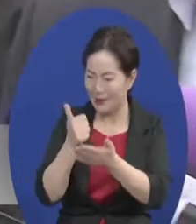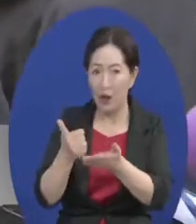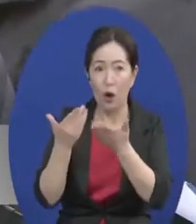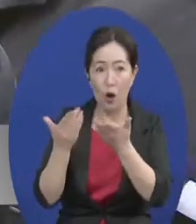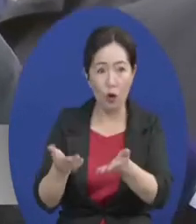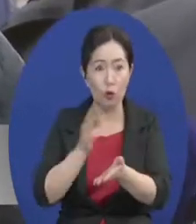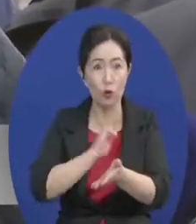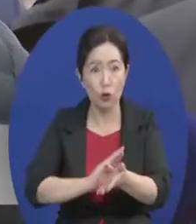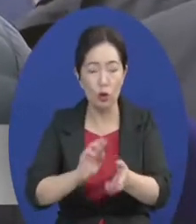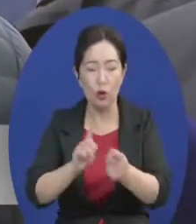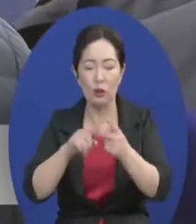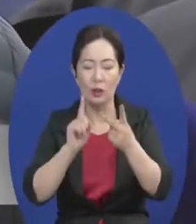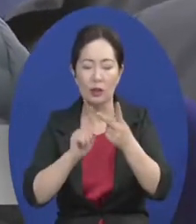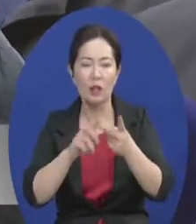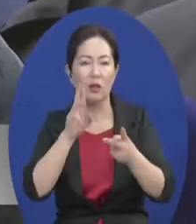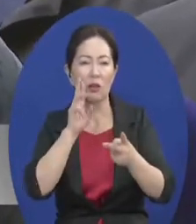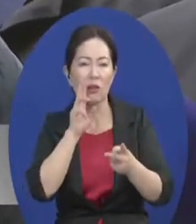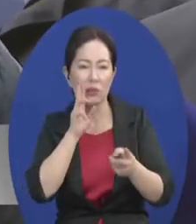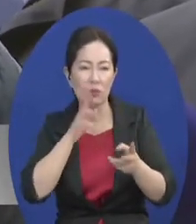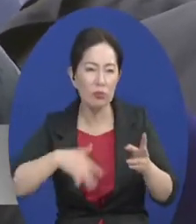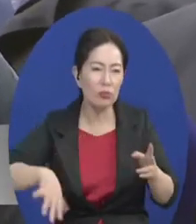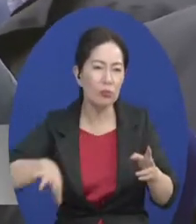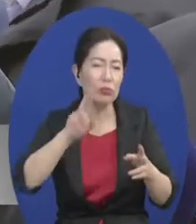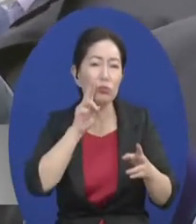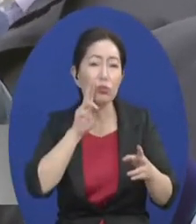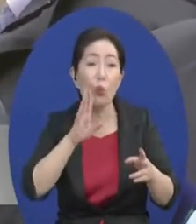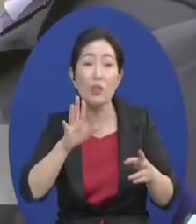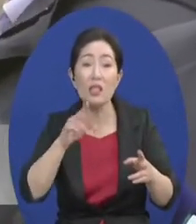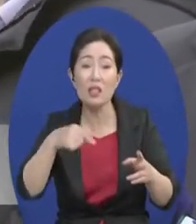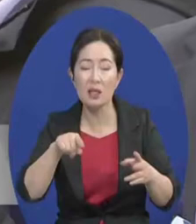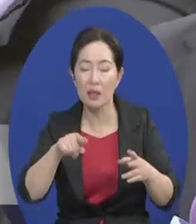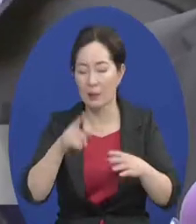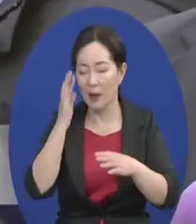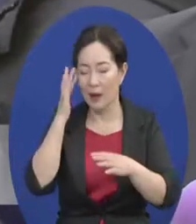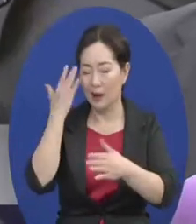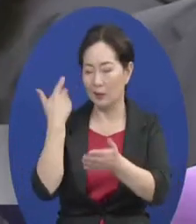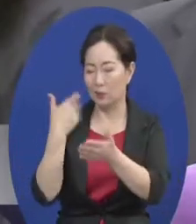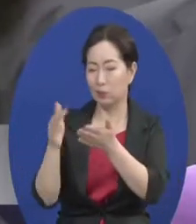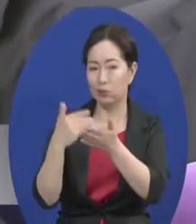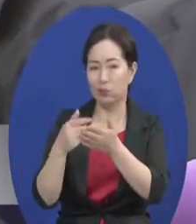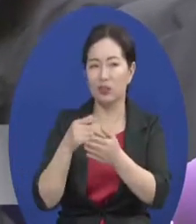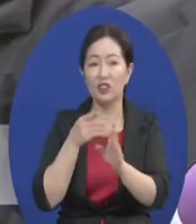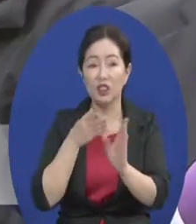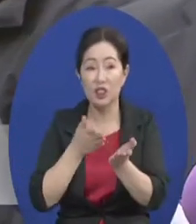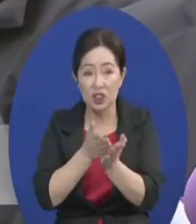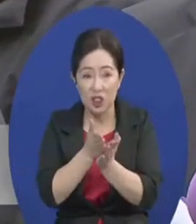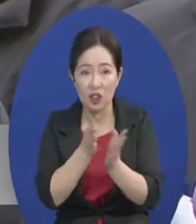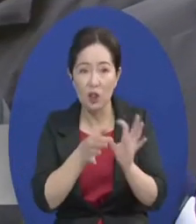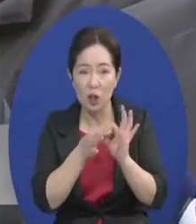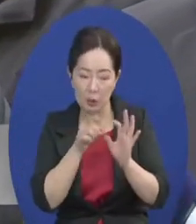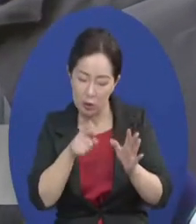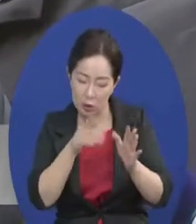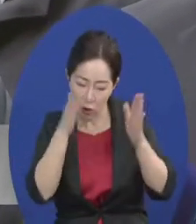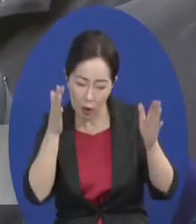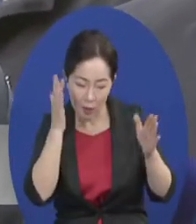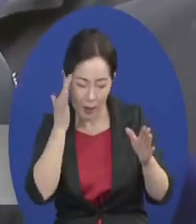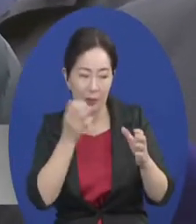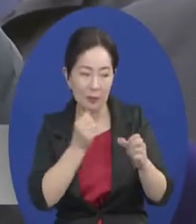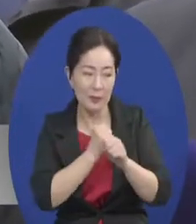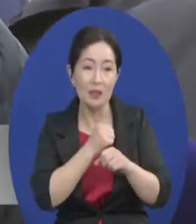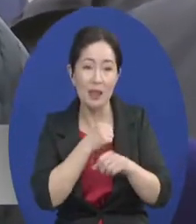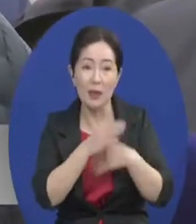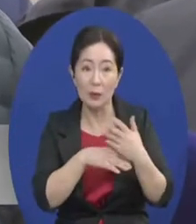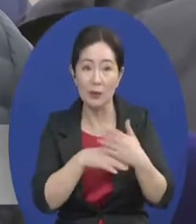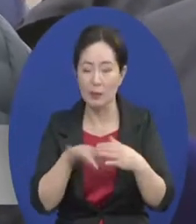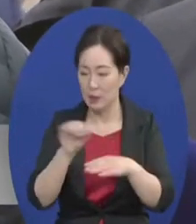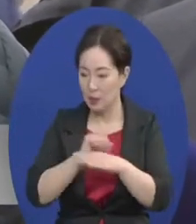цаашлаад хүнсний экспортыг гаргах юм эдийн засгийн том чиглэл байгаа учраас энэ дээр нэлээд тийм томоохон арга хэмжээ авсан таад маань бэлэн